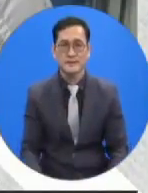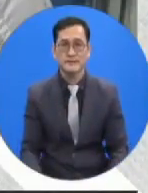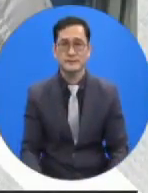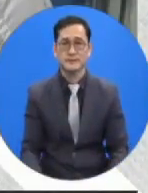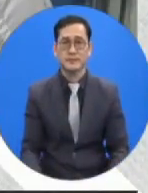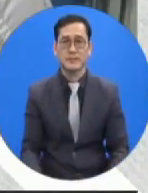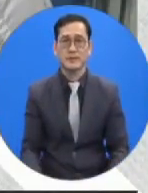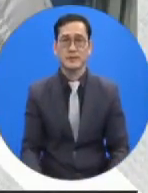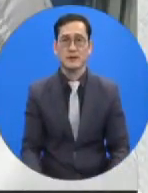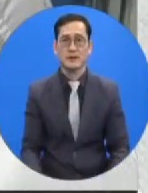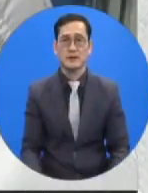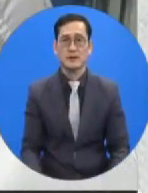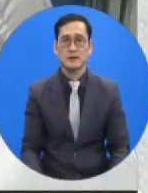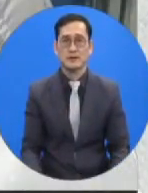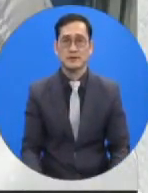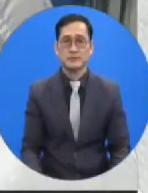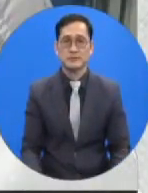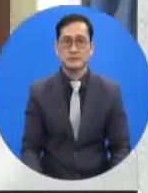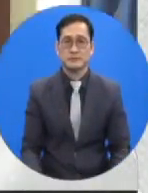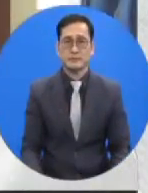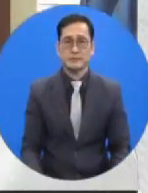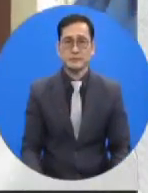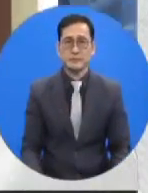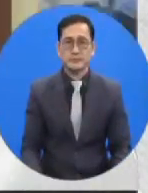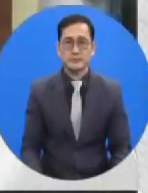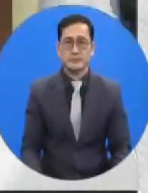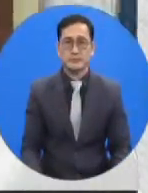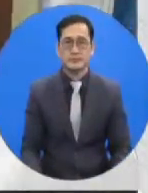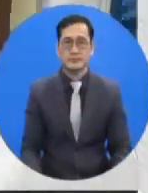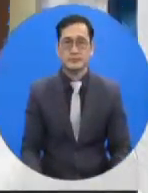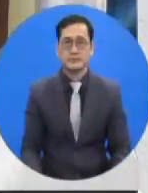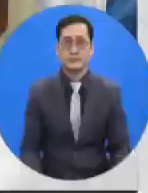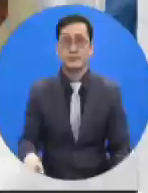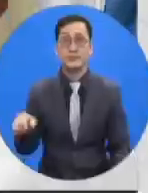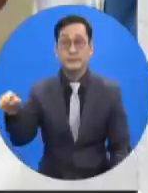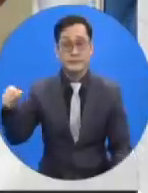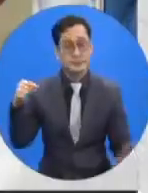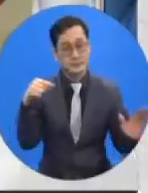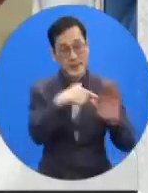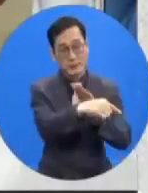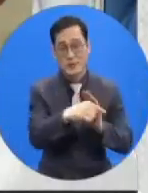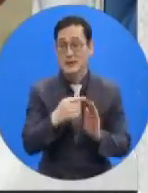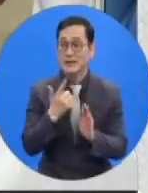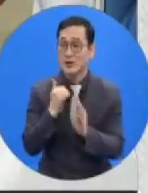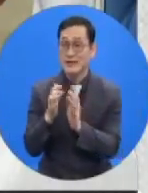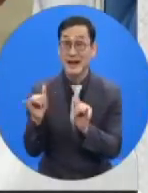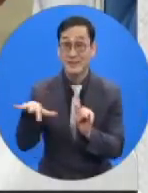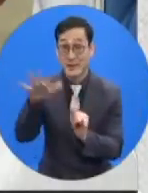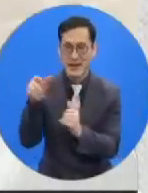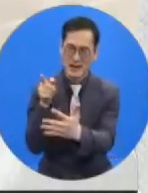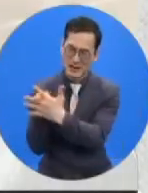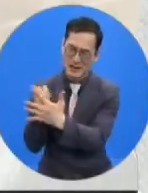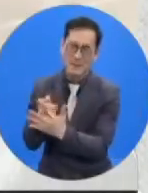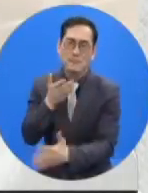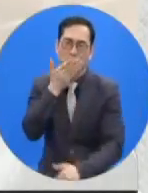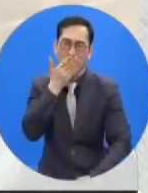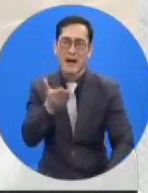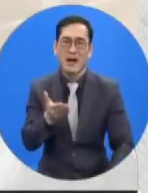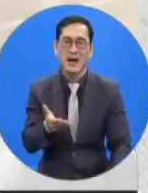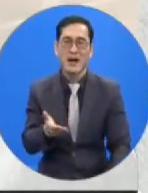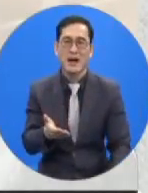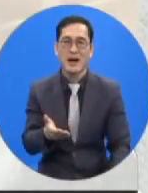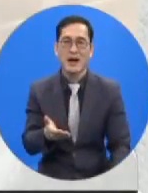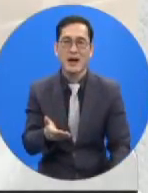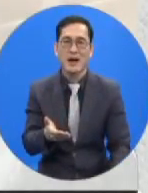거기에 방문했던 사실들이 밝혀질 수가 있기 때문에 뭐 굳이 저런 유흥주점에 가는 거를 뭐 밝히고